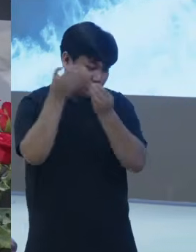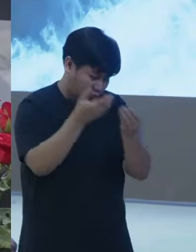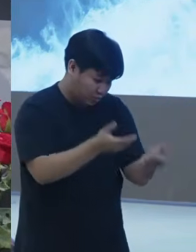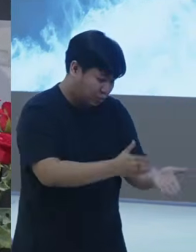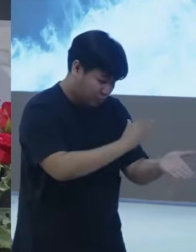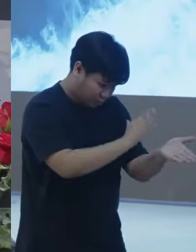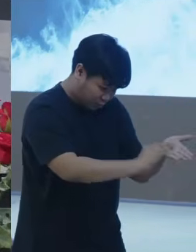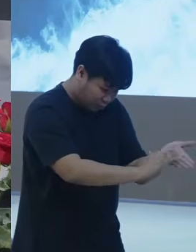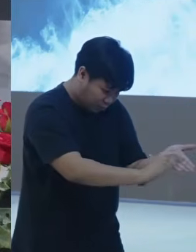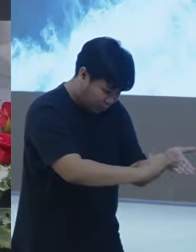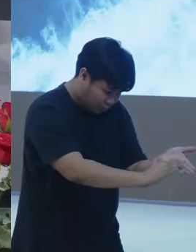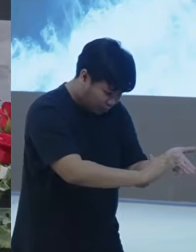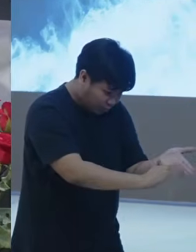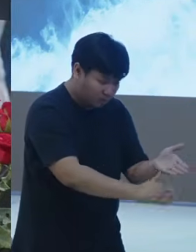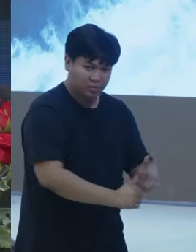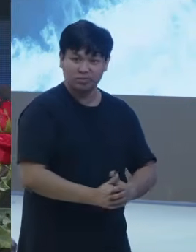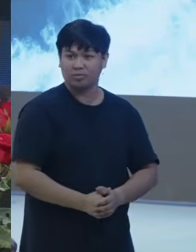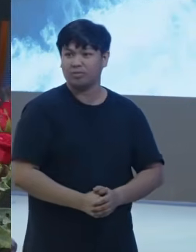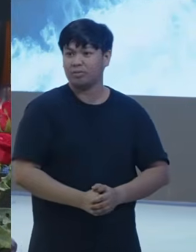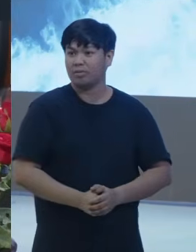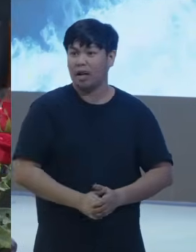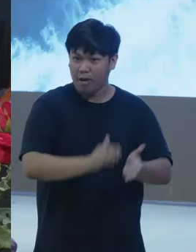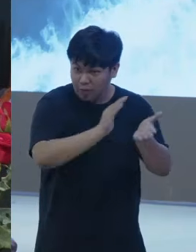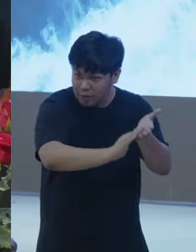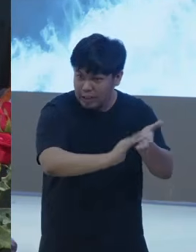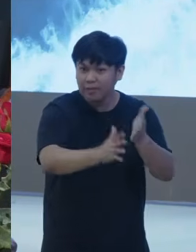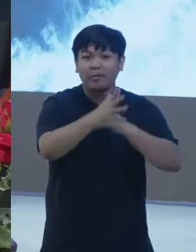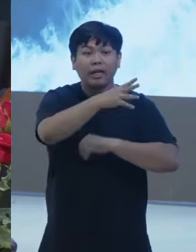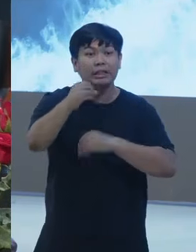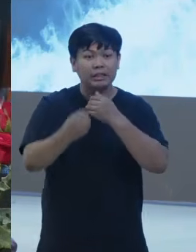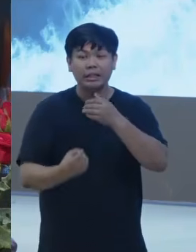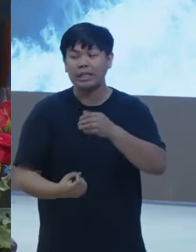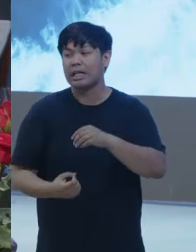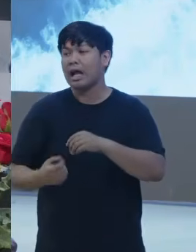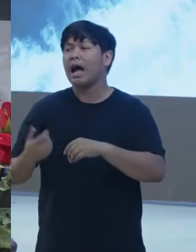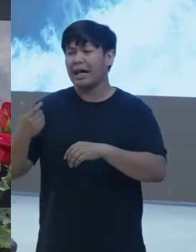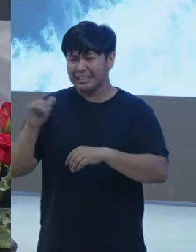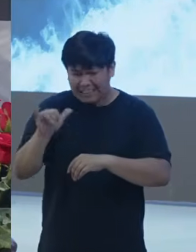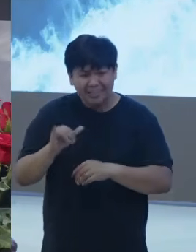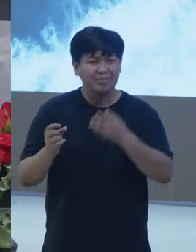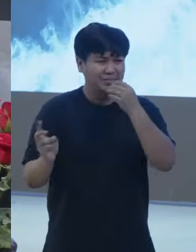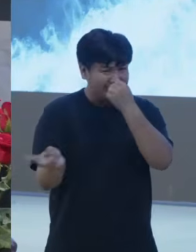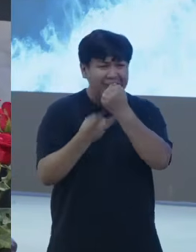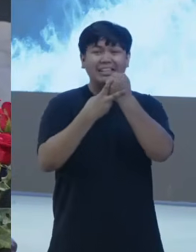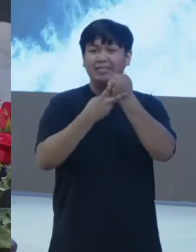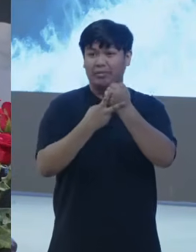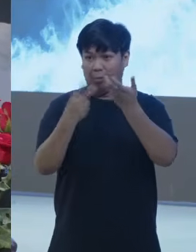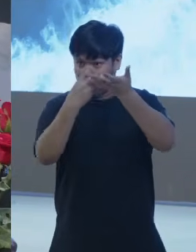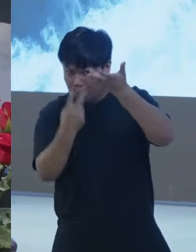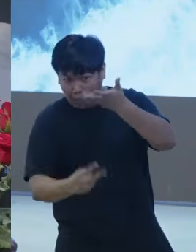Diyos. Hindi lang siya pinatawad ng Diyos, siya ay niligtas ng Diyos.